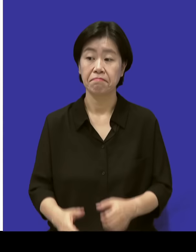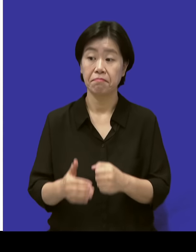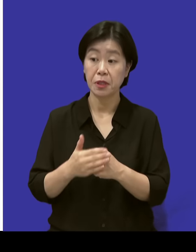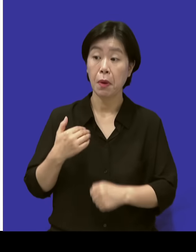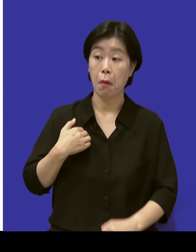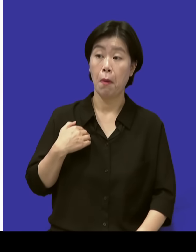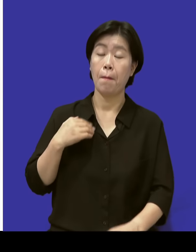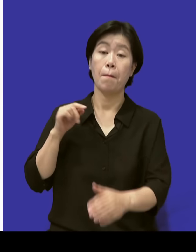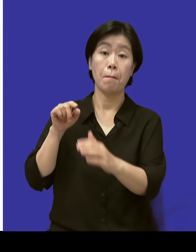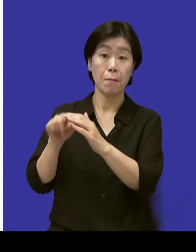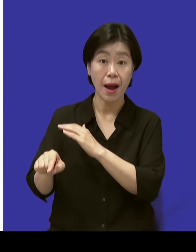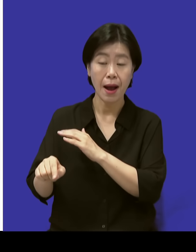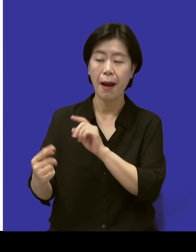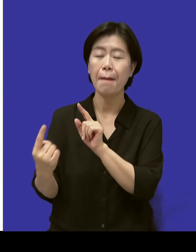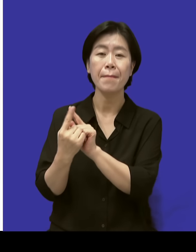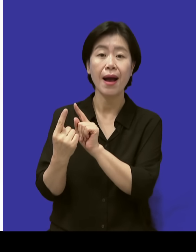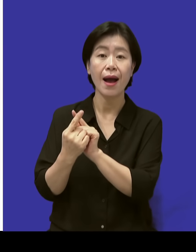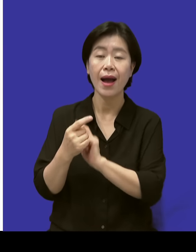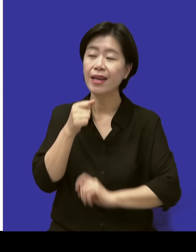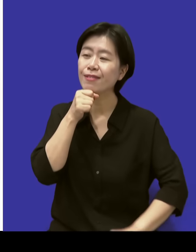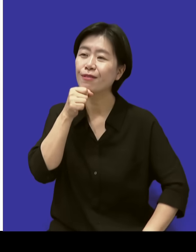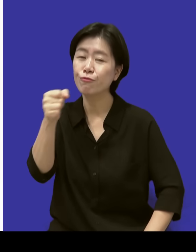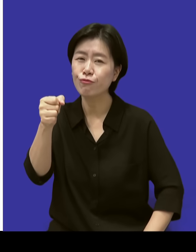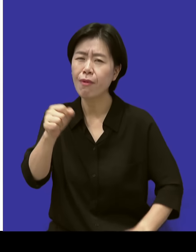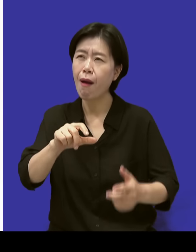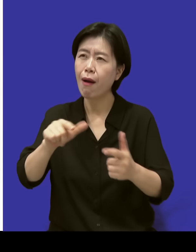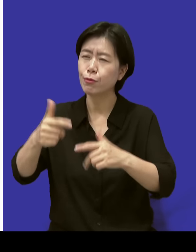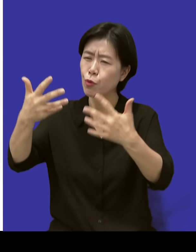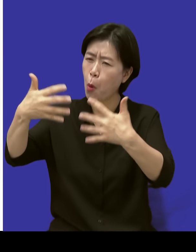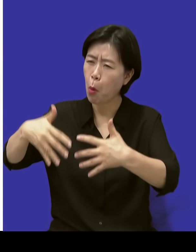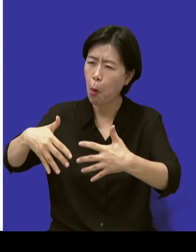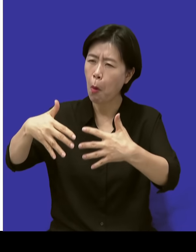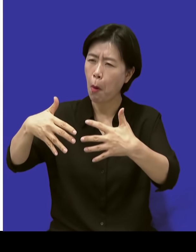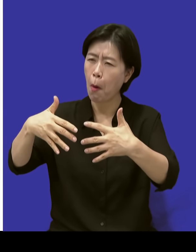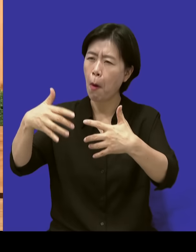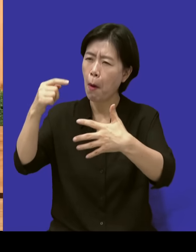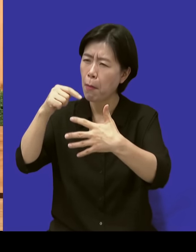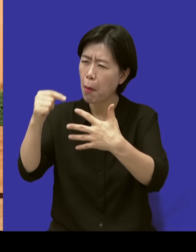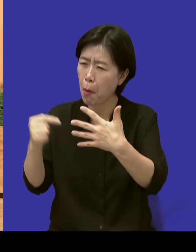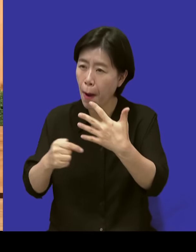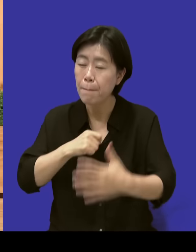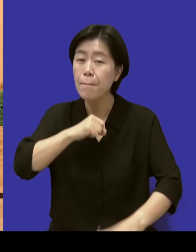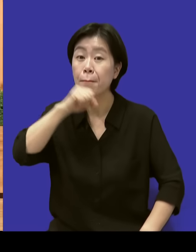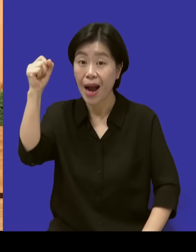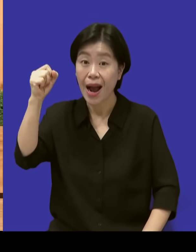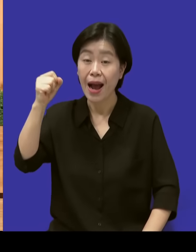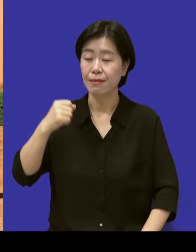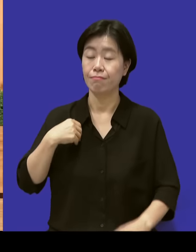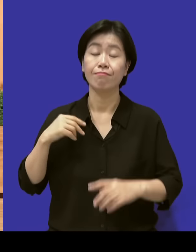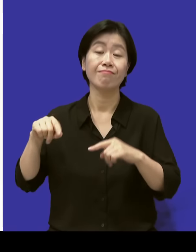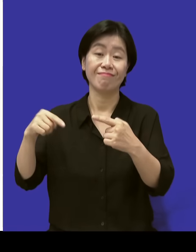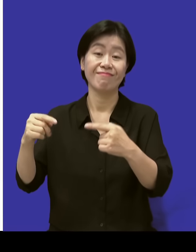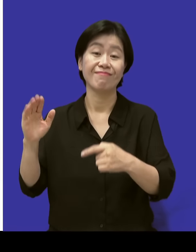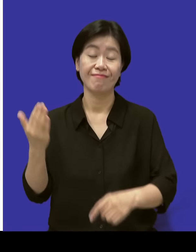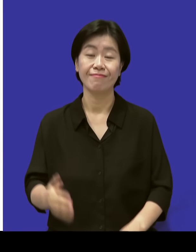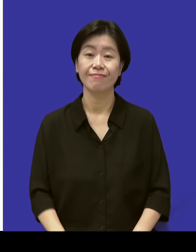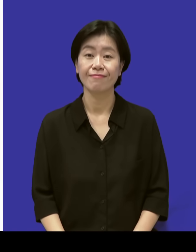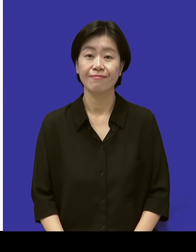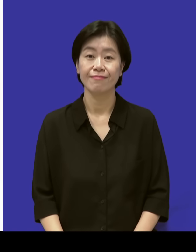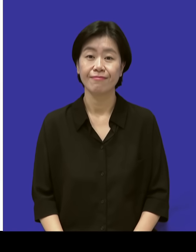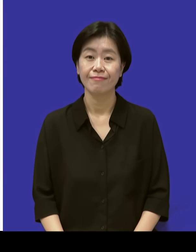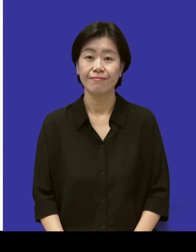이제 인터뷰를 보고 예. 또 이렇게 선택이 돼가지고 예. 거기 출연을 하게 되었습니다. 그 참가하신 분들이 굉장히 많지 않았나요? 그